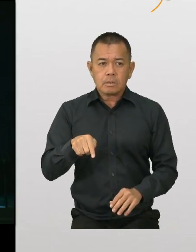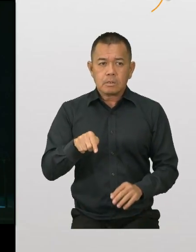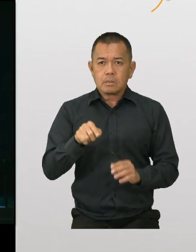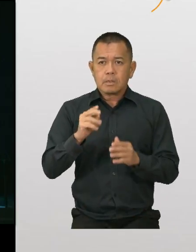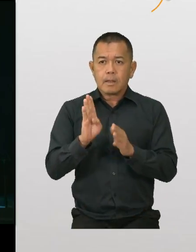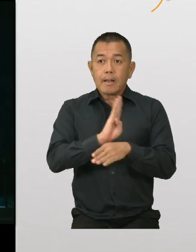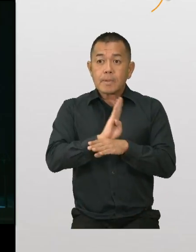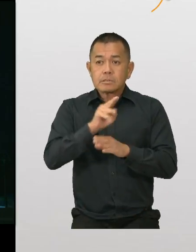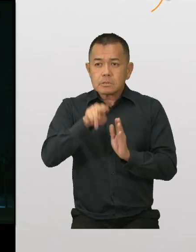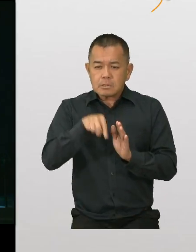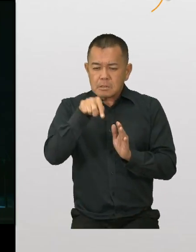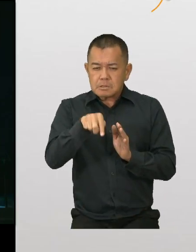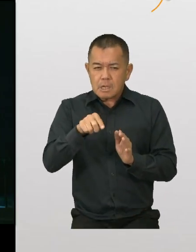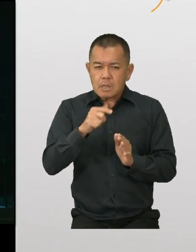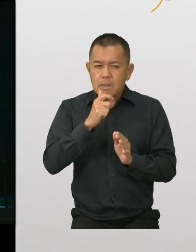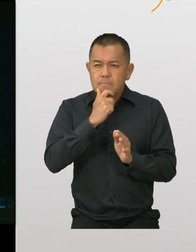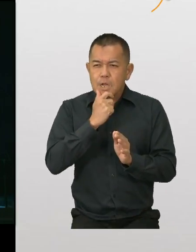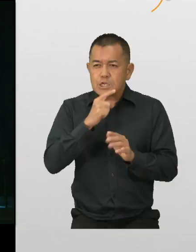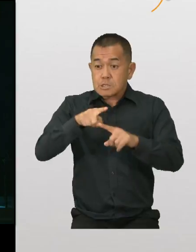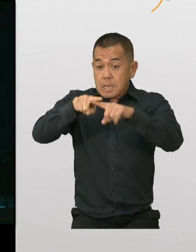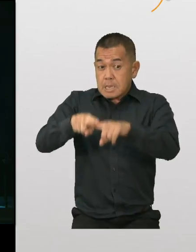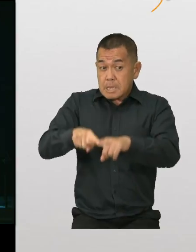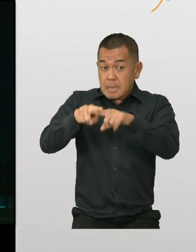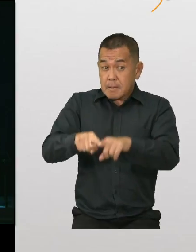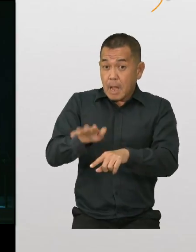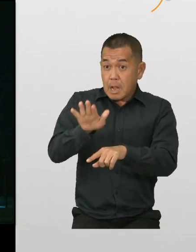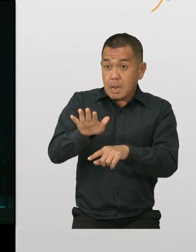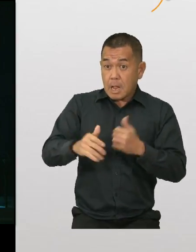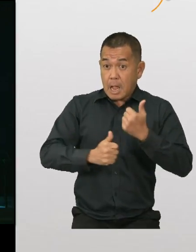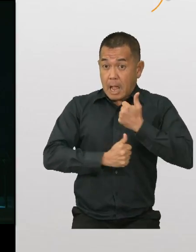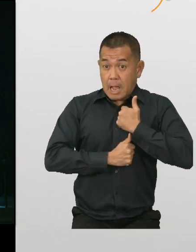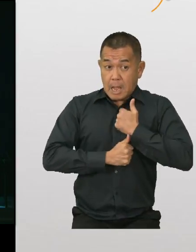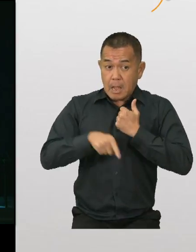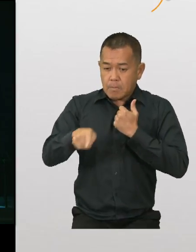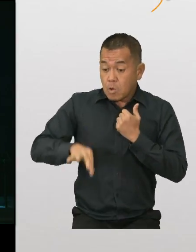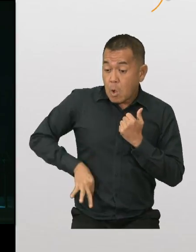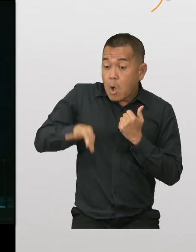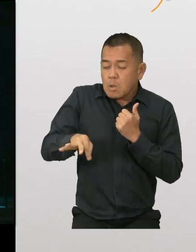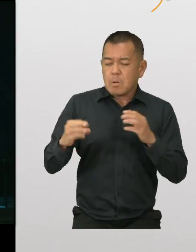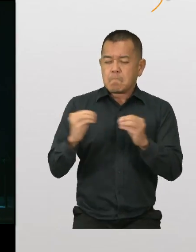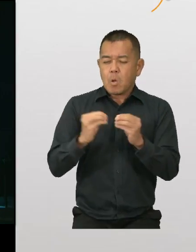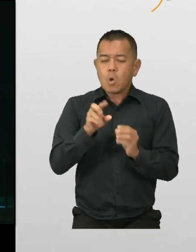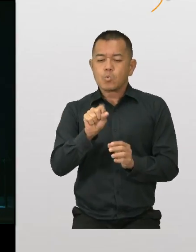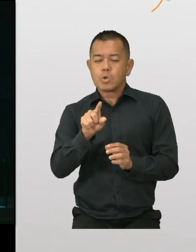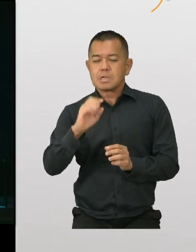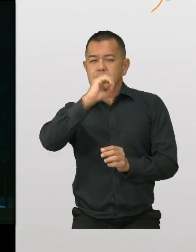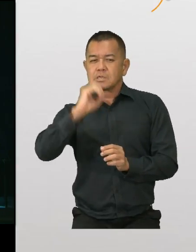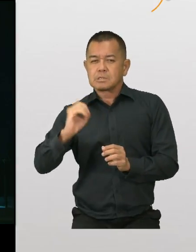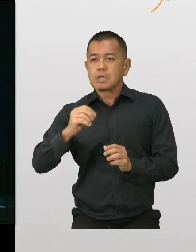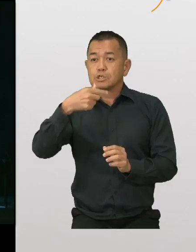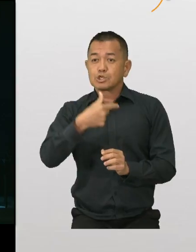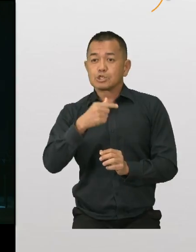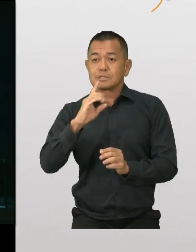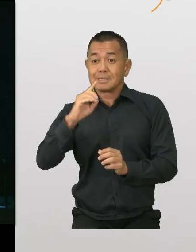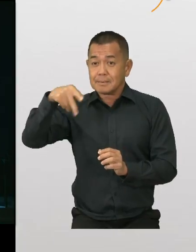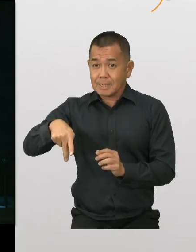depended on British forces, which contributed more than 20% of our GDP 而 then. 且 Besides, we had just started